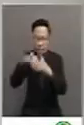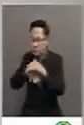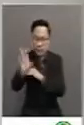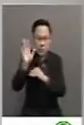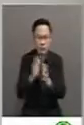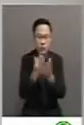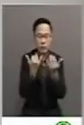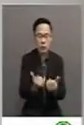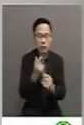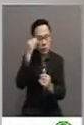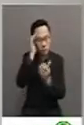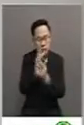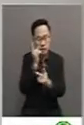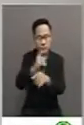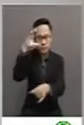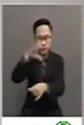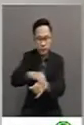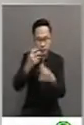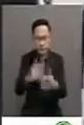ดท้ายนี่ถูกตามจับเอาไว้ได้ด้วยค่ะ